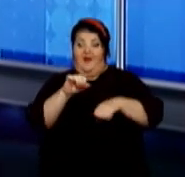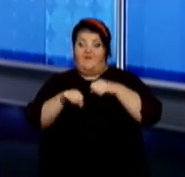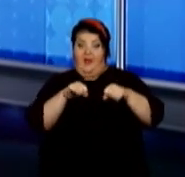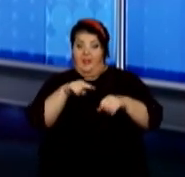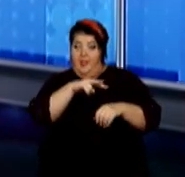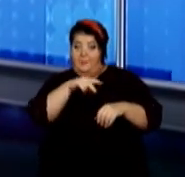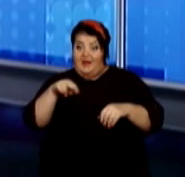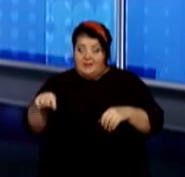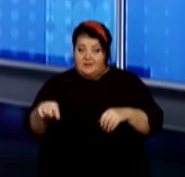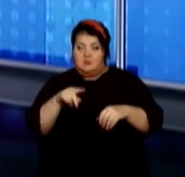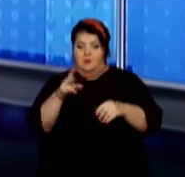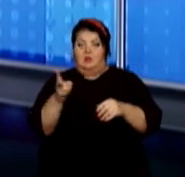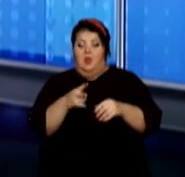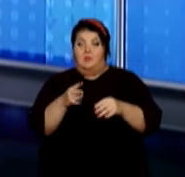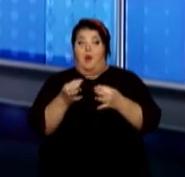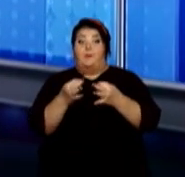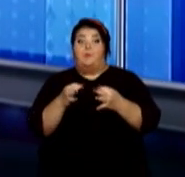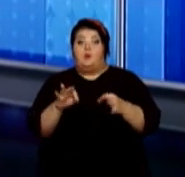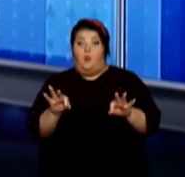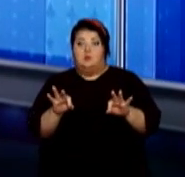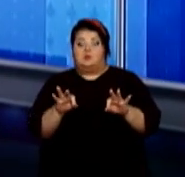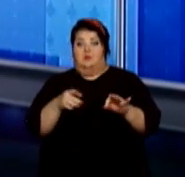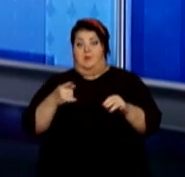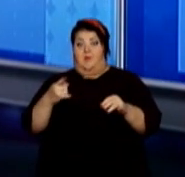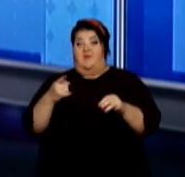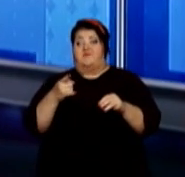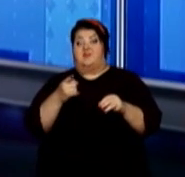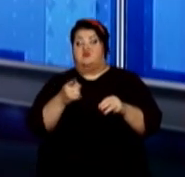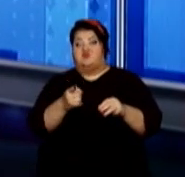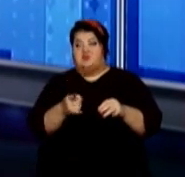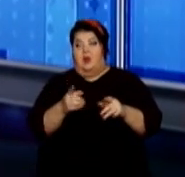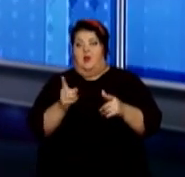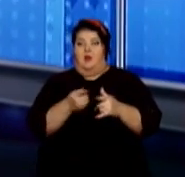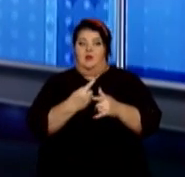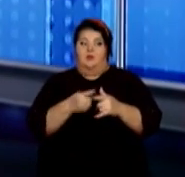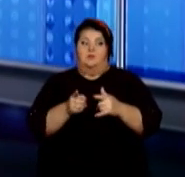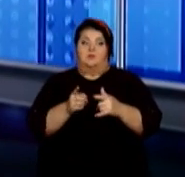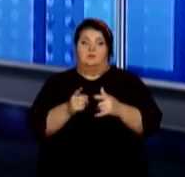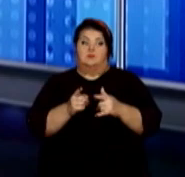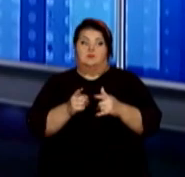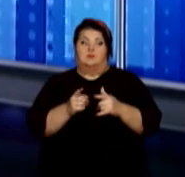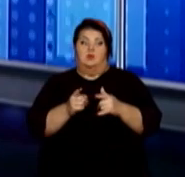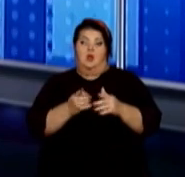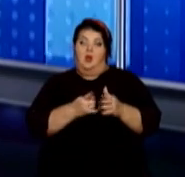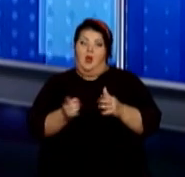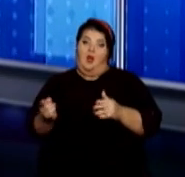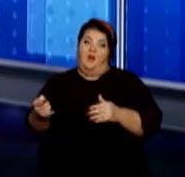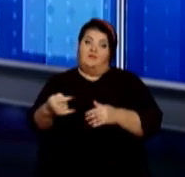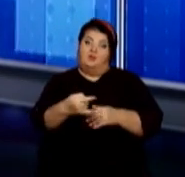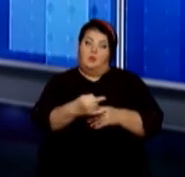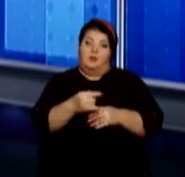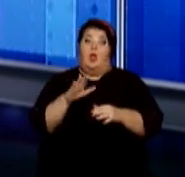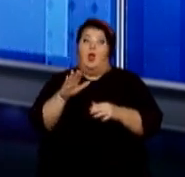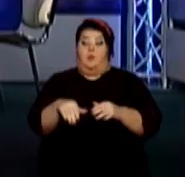потрібно пропустити транспорт, який виїжджає, наприклад, з двору або з автобані, з автомийки, і